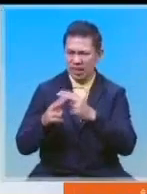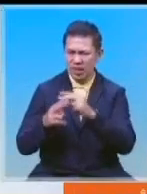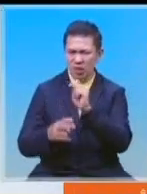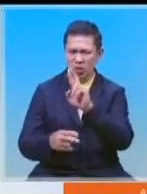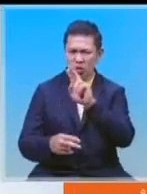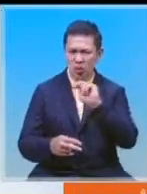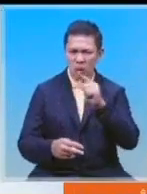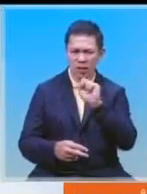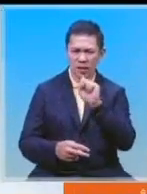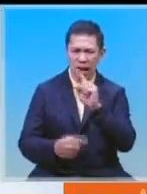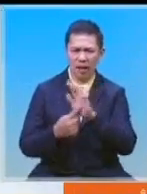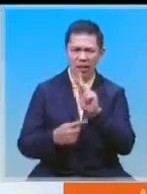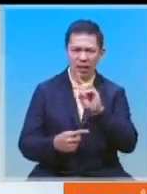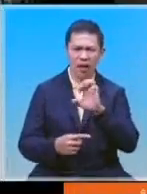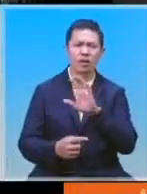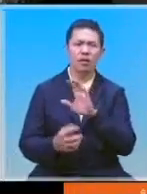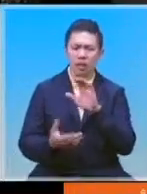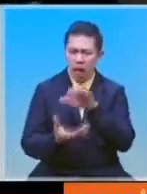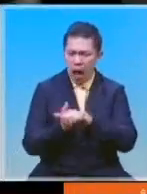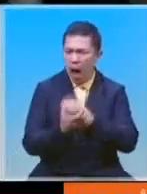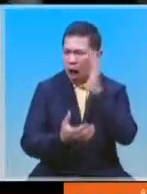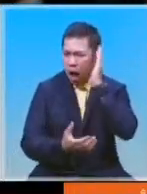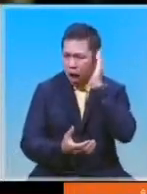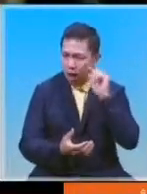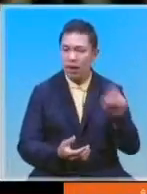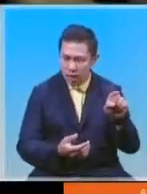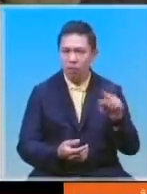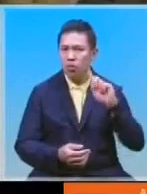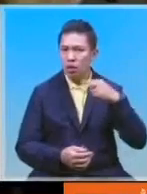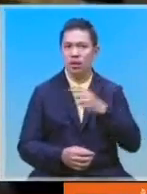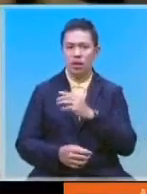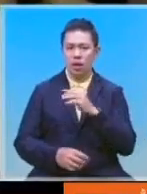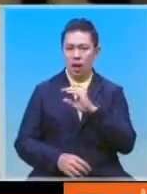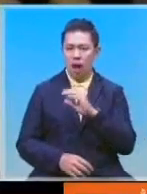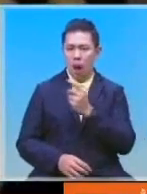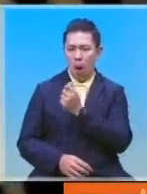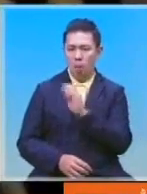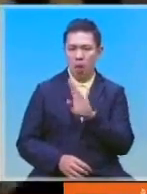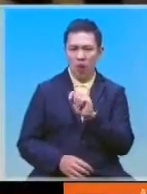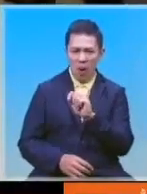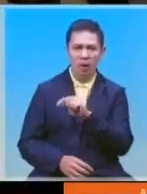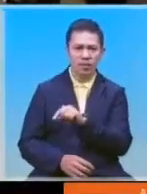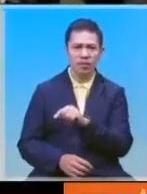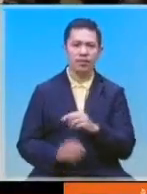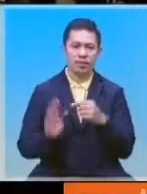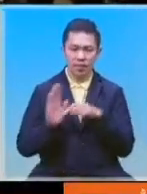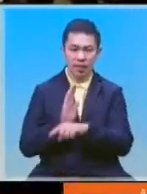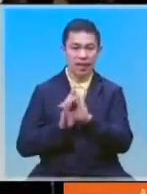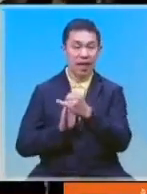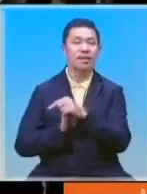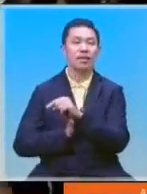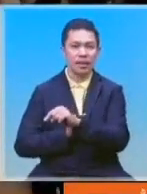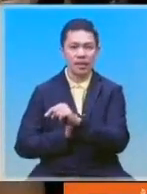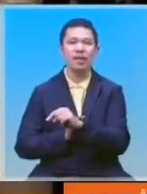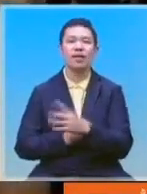สุขอายุ 46ปีคือสามีแล้วก็เป็นสมาชิกอบตวังใหม่อำเภอนายายอามจังหวัดจันทบุรีนะครับ